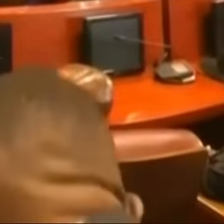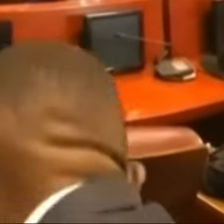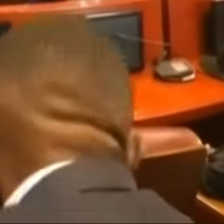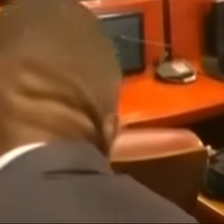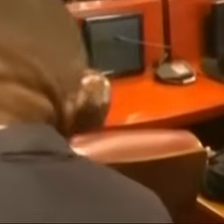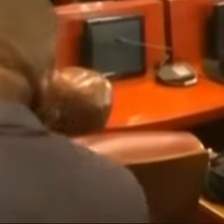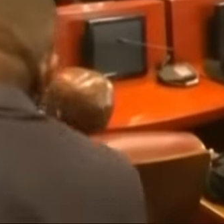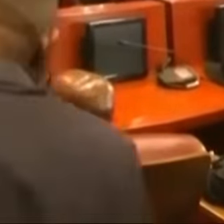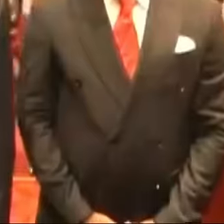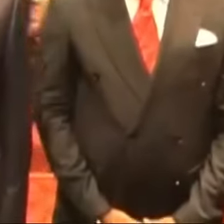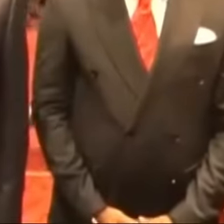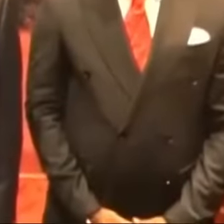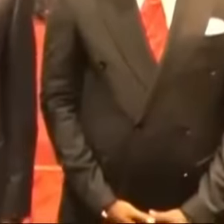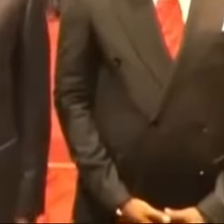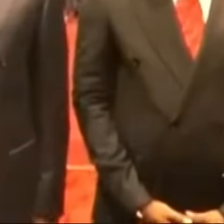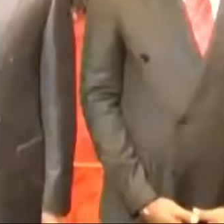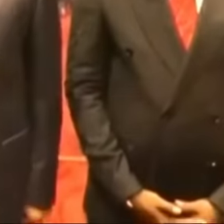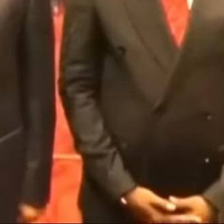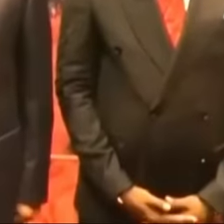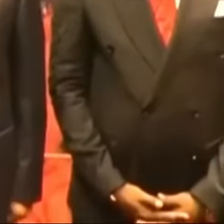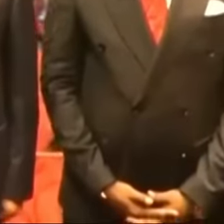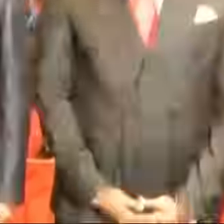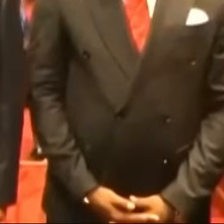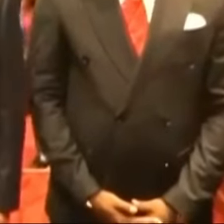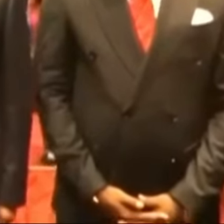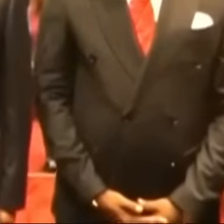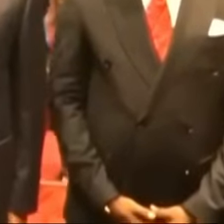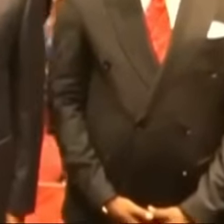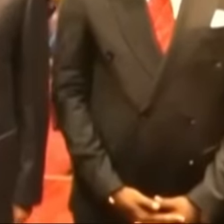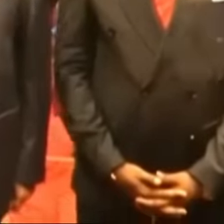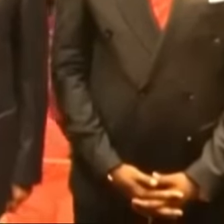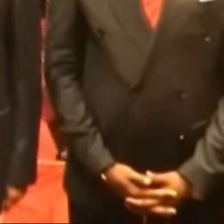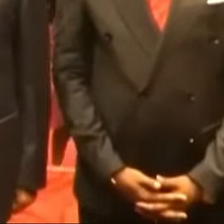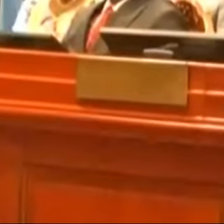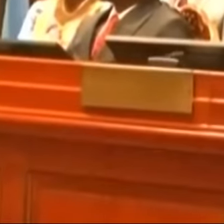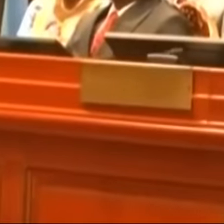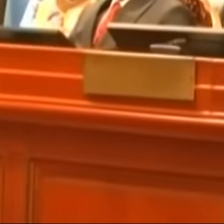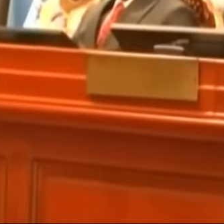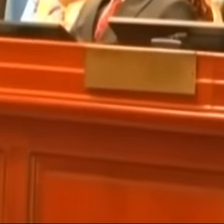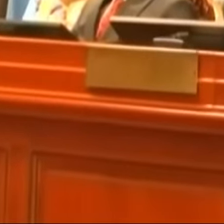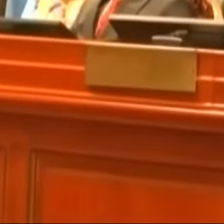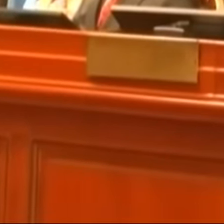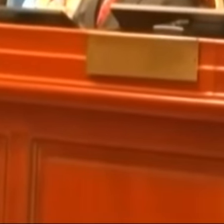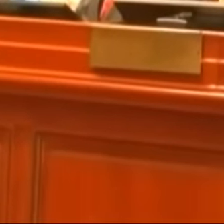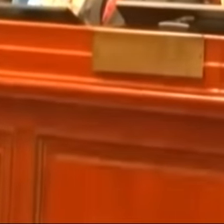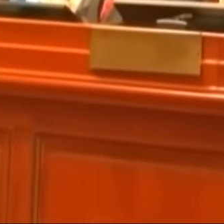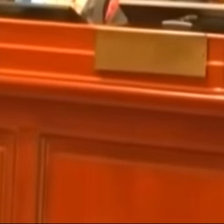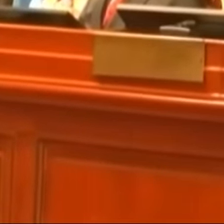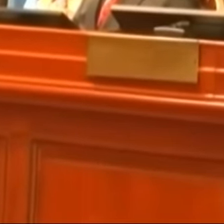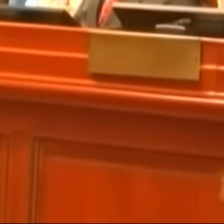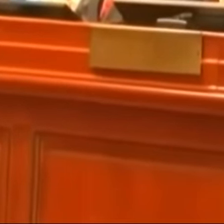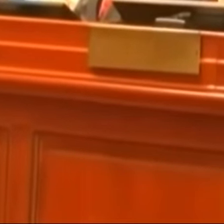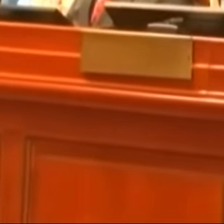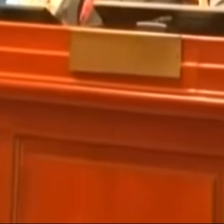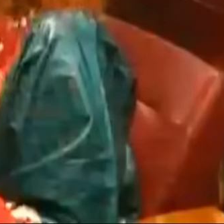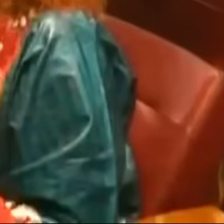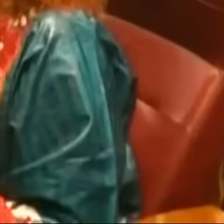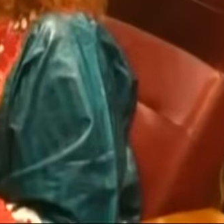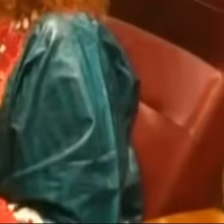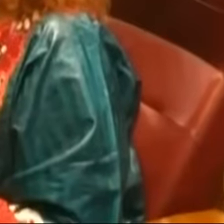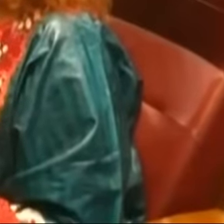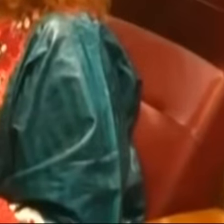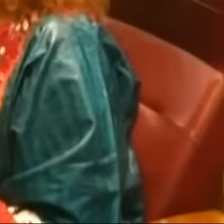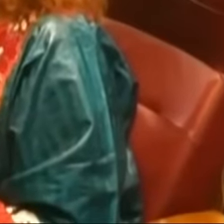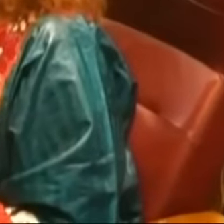Kazadi Kankonde Ivan, 31 ans, qui occupera le poste du rapporteur, et Moïse Ekumbo, 30 ans, va jouer le rôle de questeur.